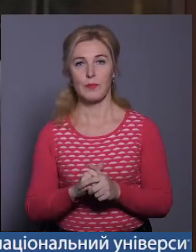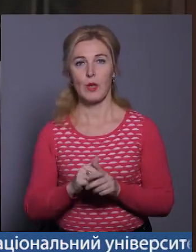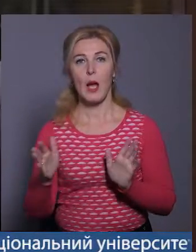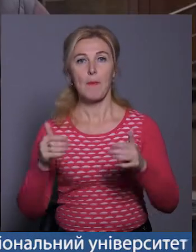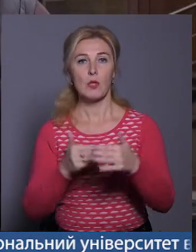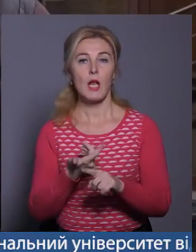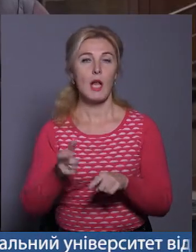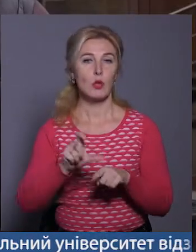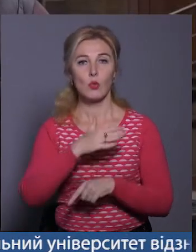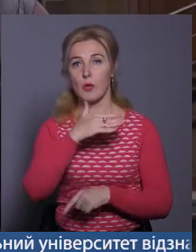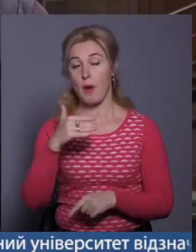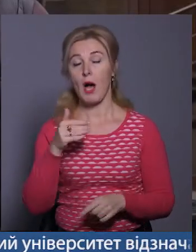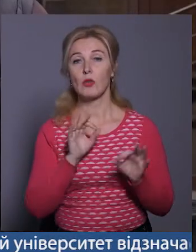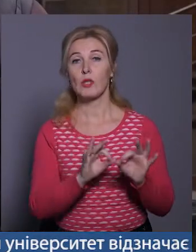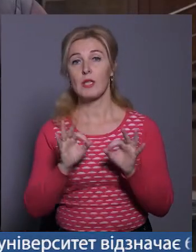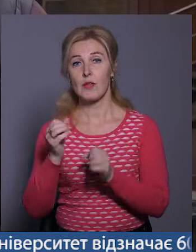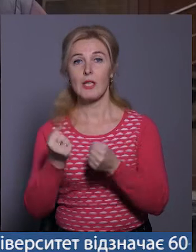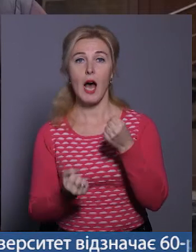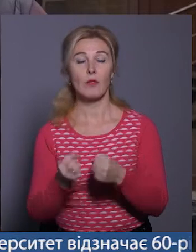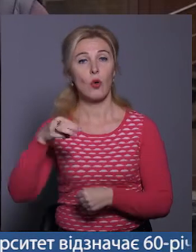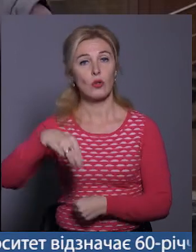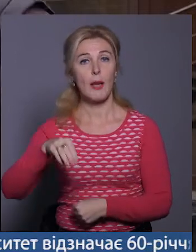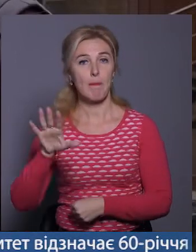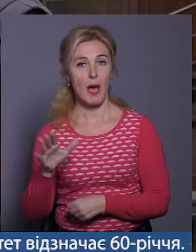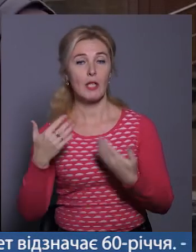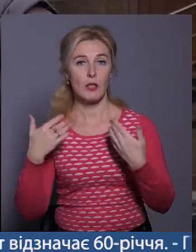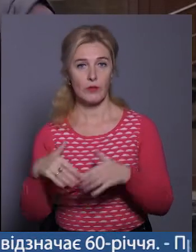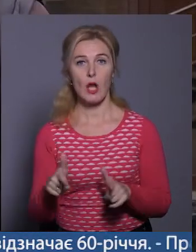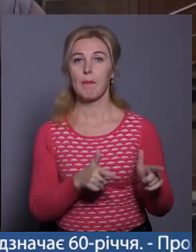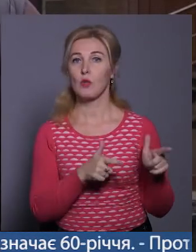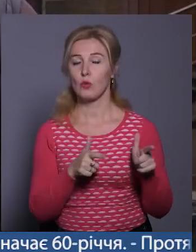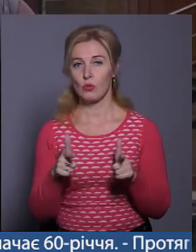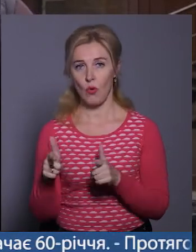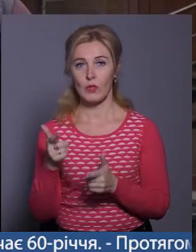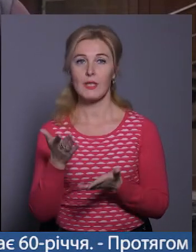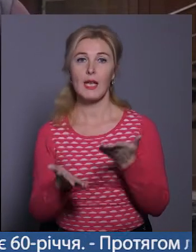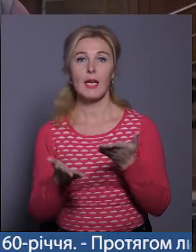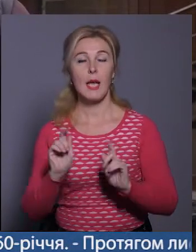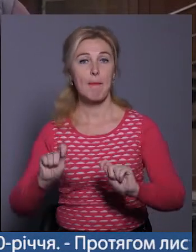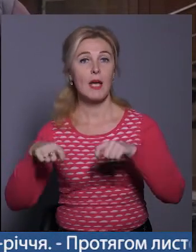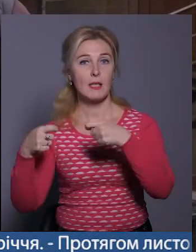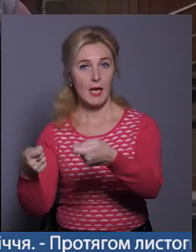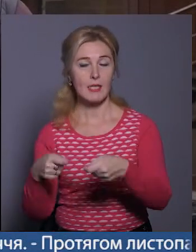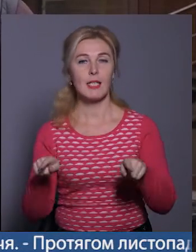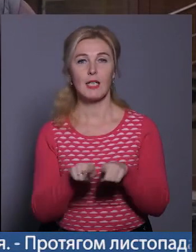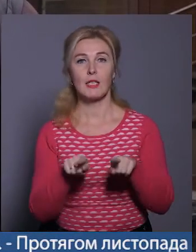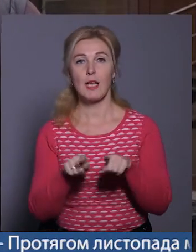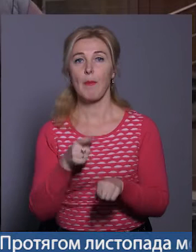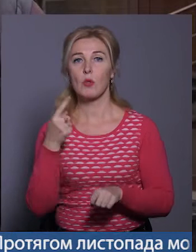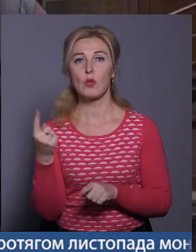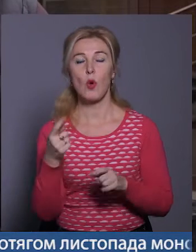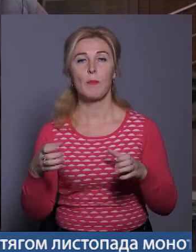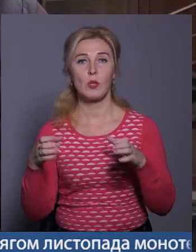дуже багато. Ну і, звісно, автомобіль Т-5 вже підготовлений, який передасться так само одному з